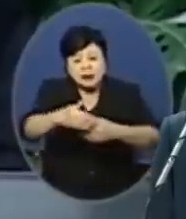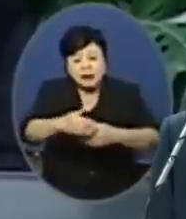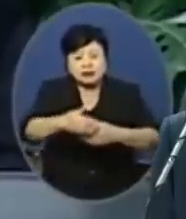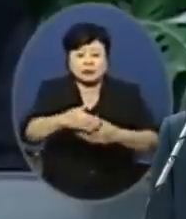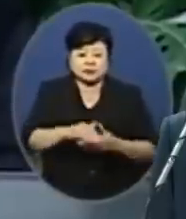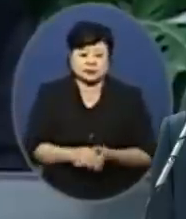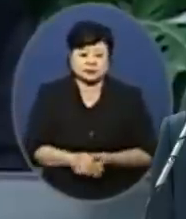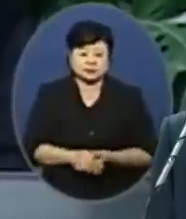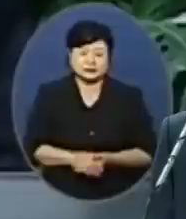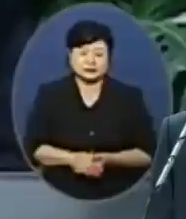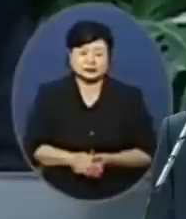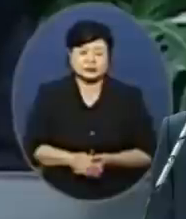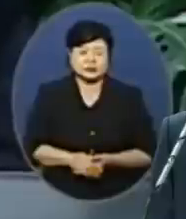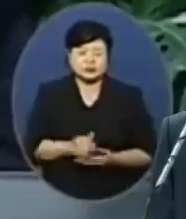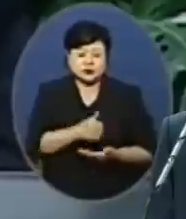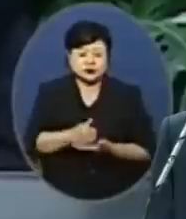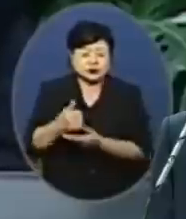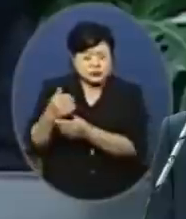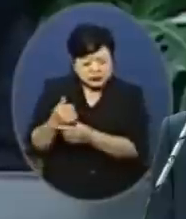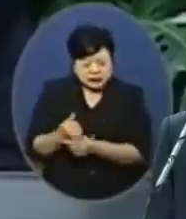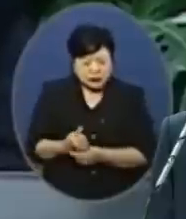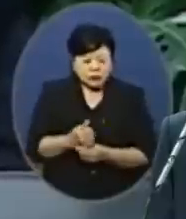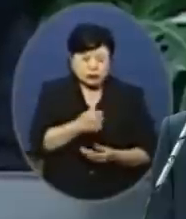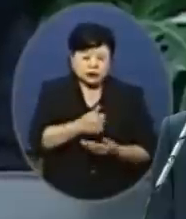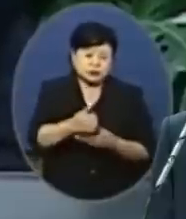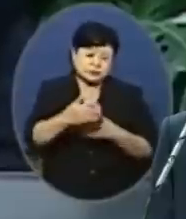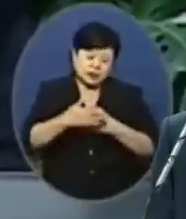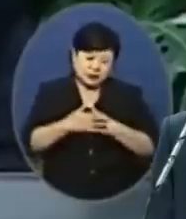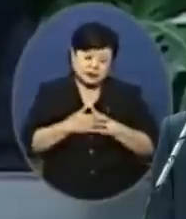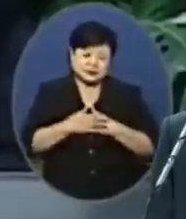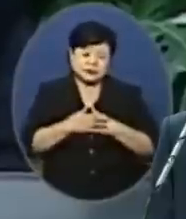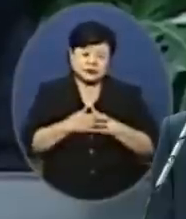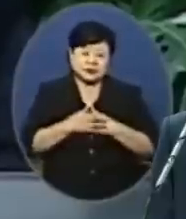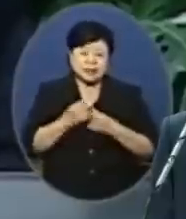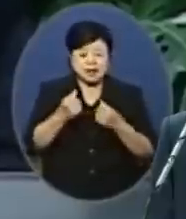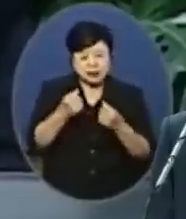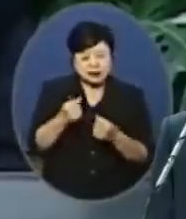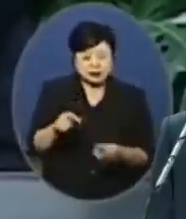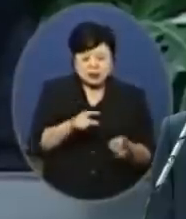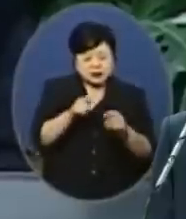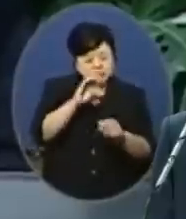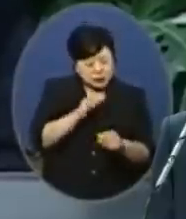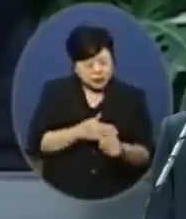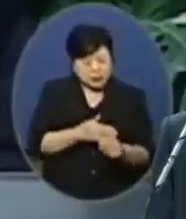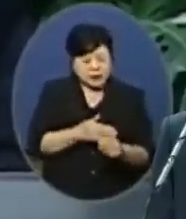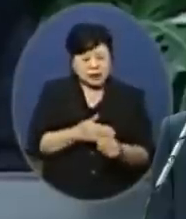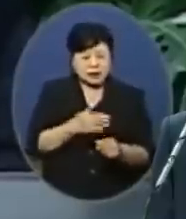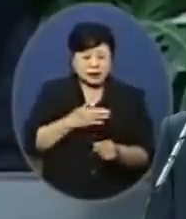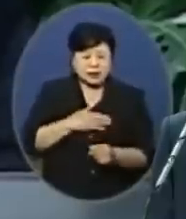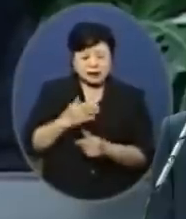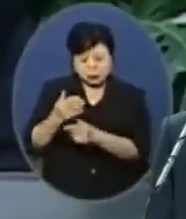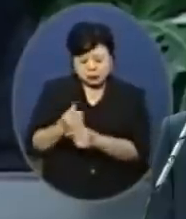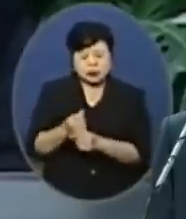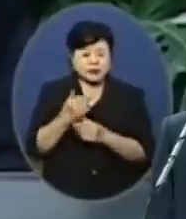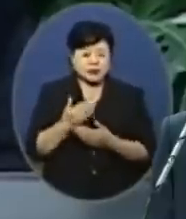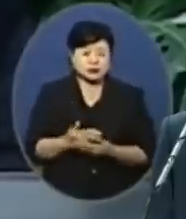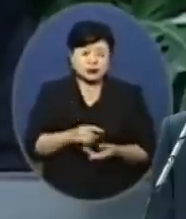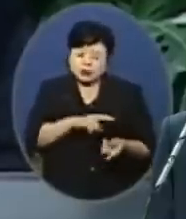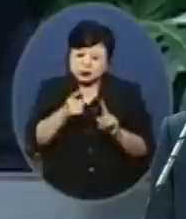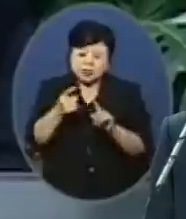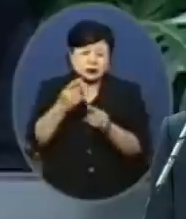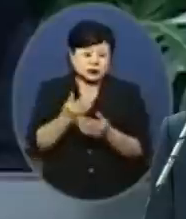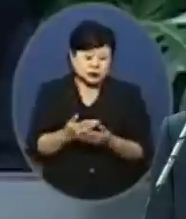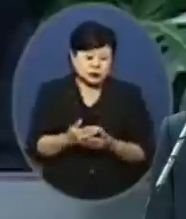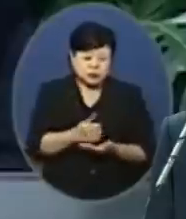그 기대십시오. 주님 나는 내 힘으로는 살 수가 없습니다. 나를 붙들어서